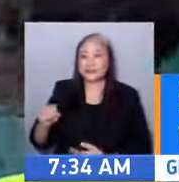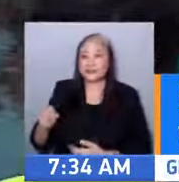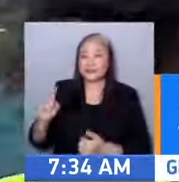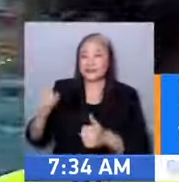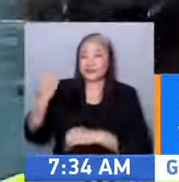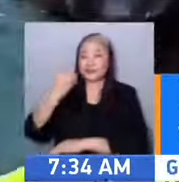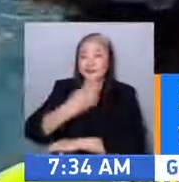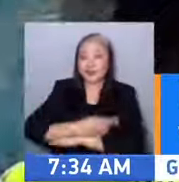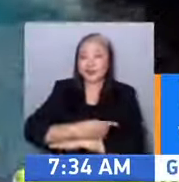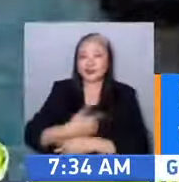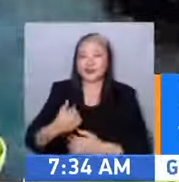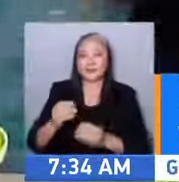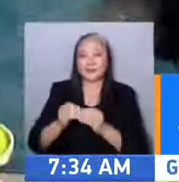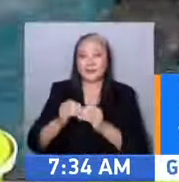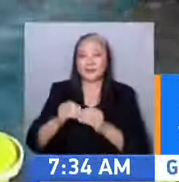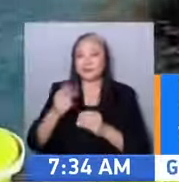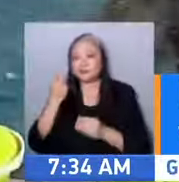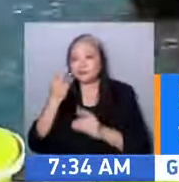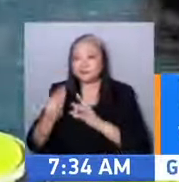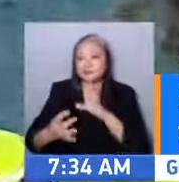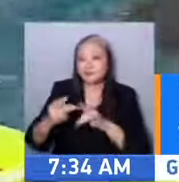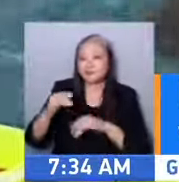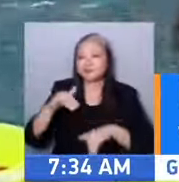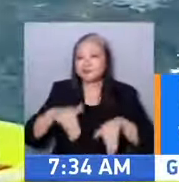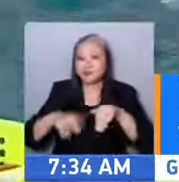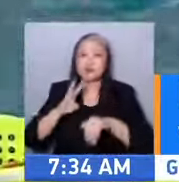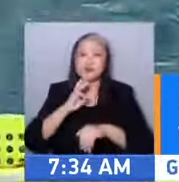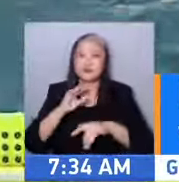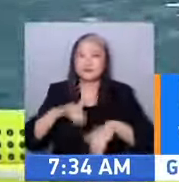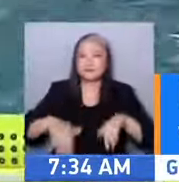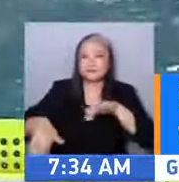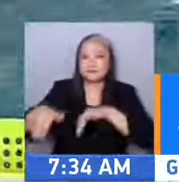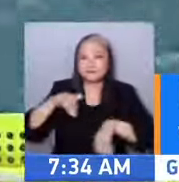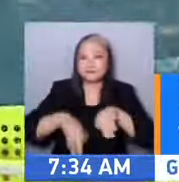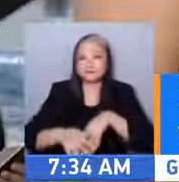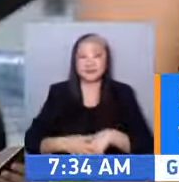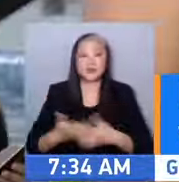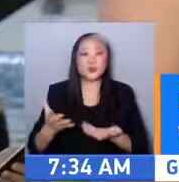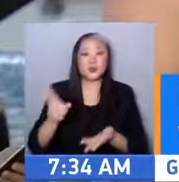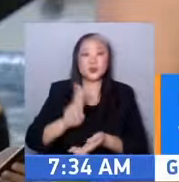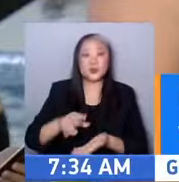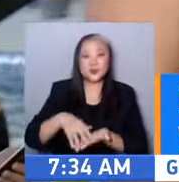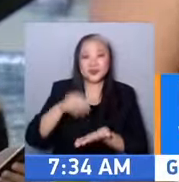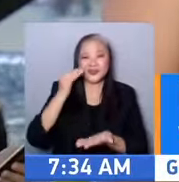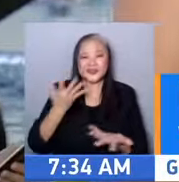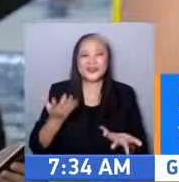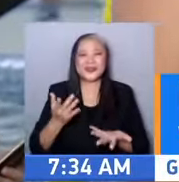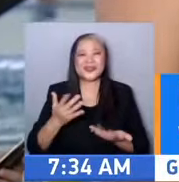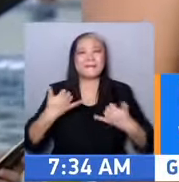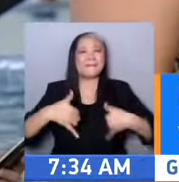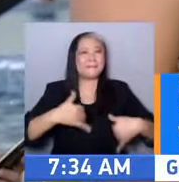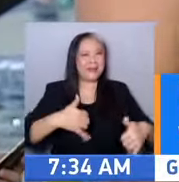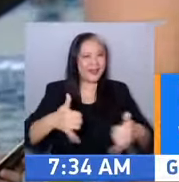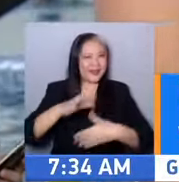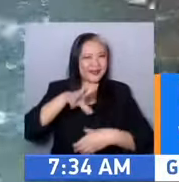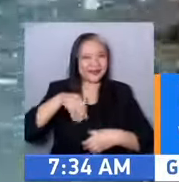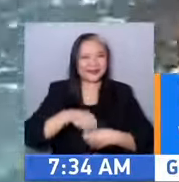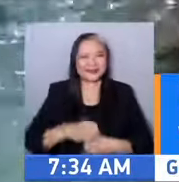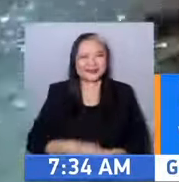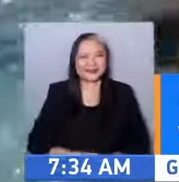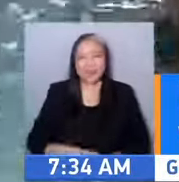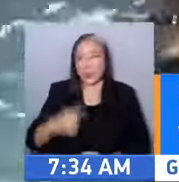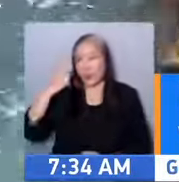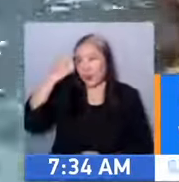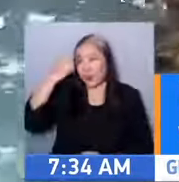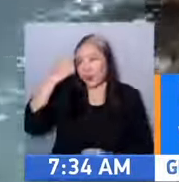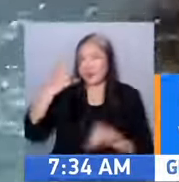water familiarization muna. Okay. Kasi ginagamit namin sa lessons namin yung the power of play. Ngayon, kala lang nila naglalaro sila